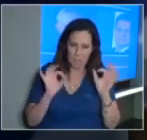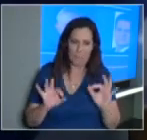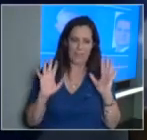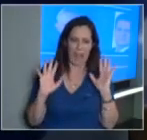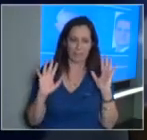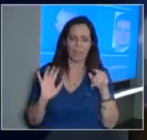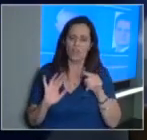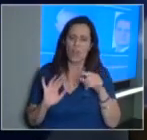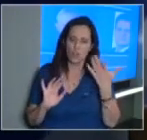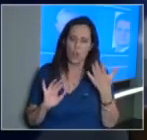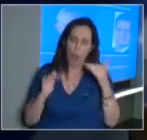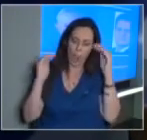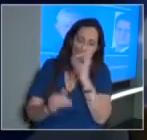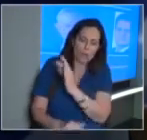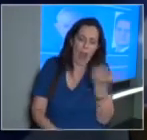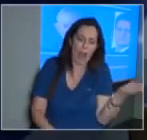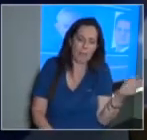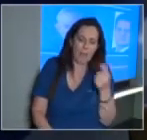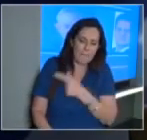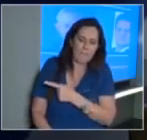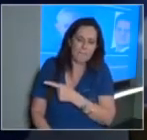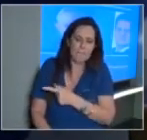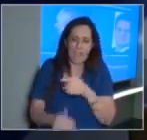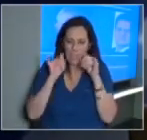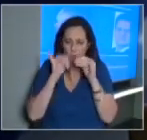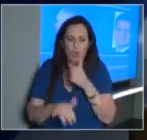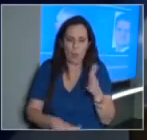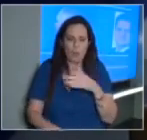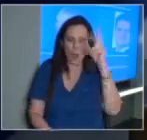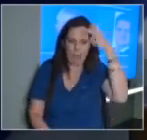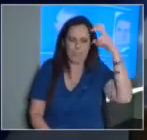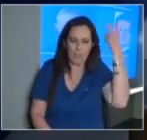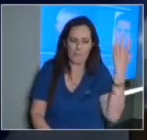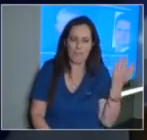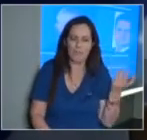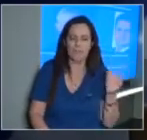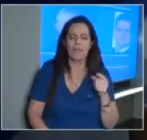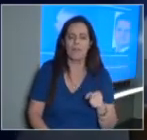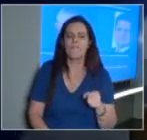בסדר, שזאת תהיה הרמה שלהם, והם יצעקו שמאל שמאל ערבים ערבים.